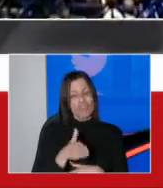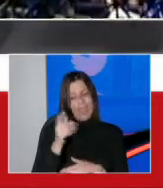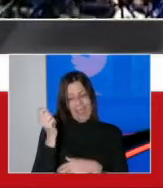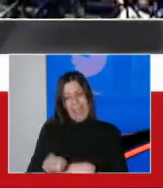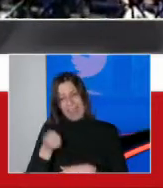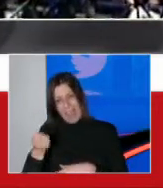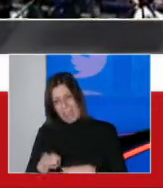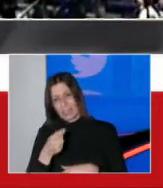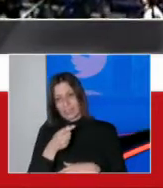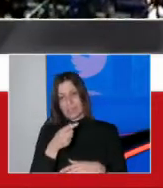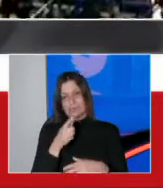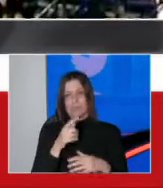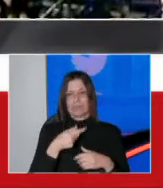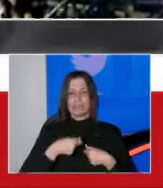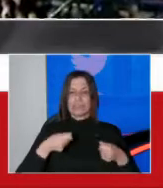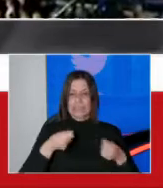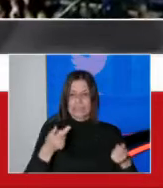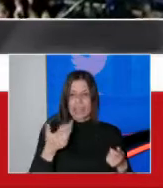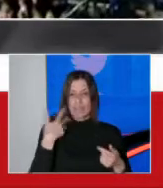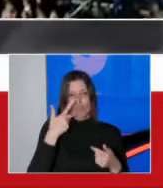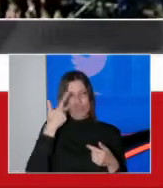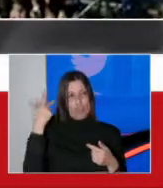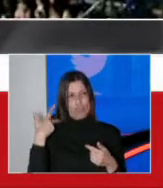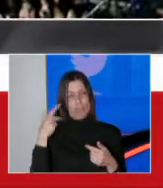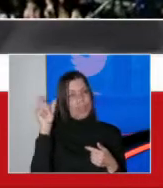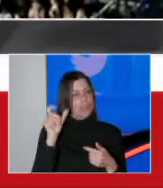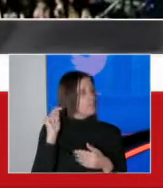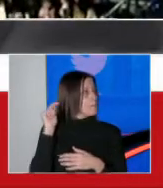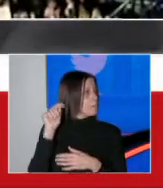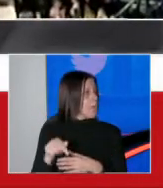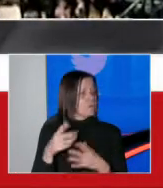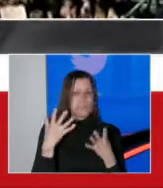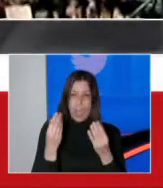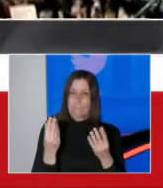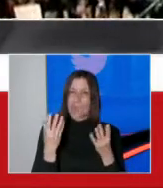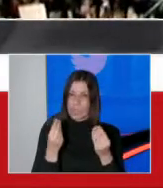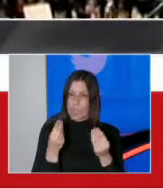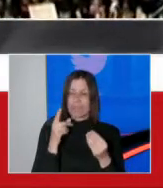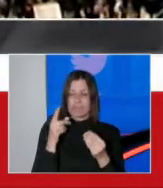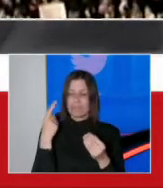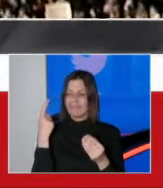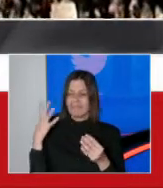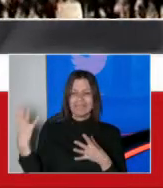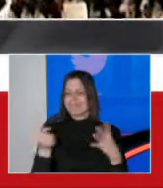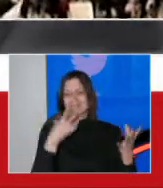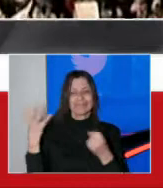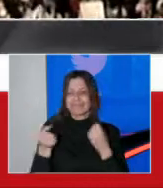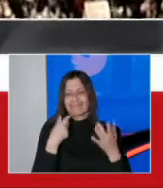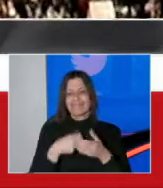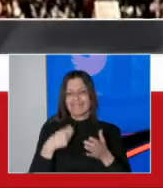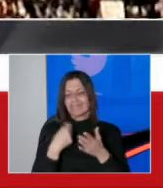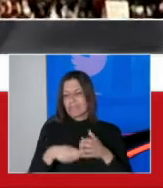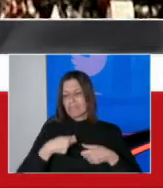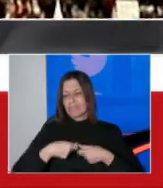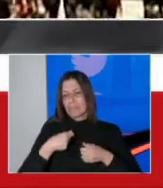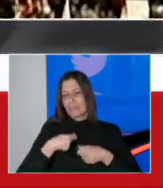מהחקלאי אל הצרכן, לפני 3 שנים, אנשים הגיעו בהמוניהם, זה נחטף בצורה מדהימה, ואני חושב שזה גם